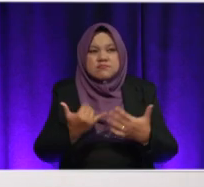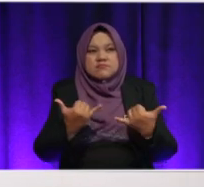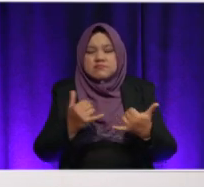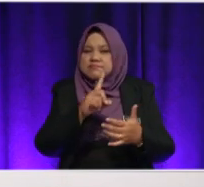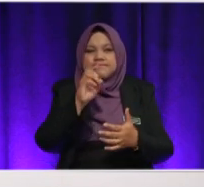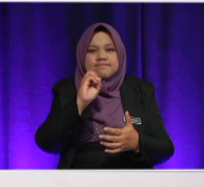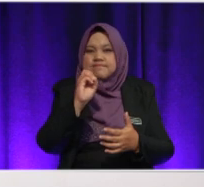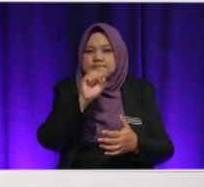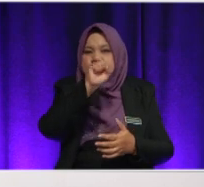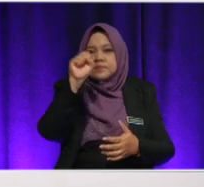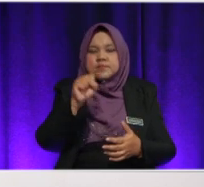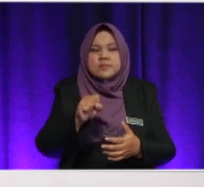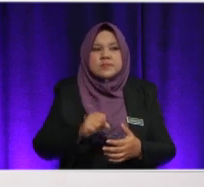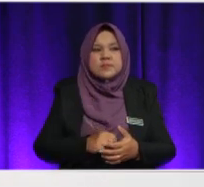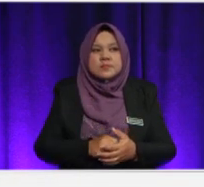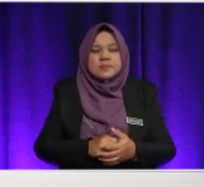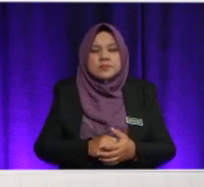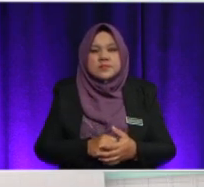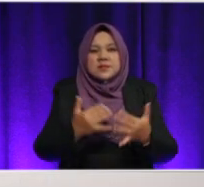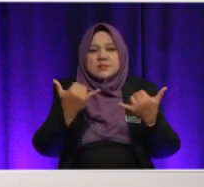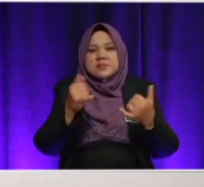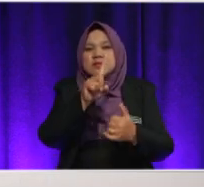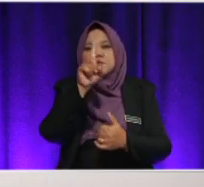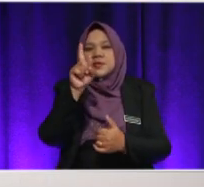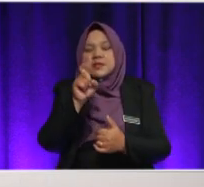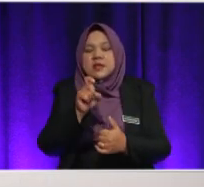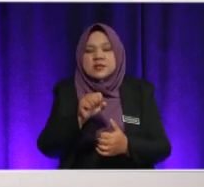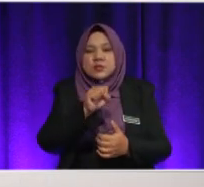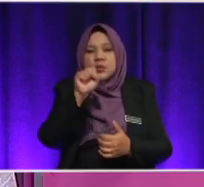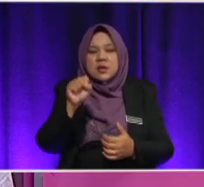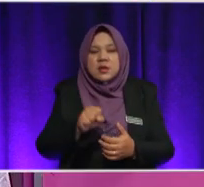Mari kita lihat Uchi minder Oke